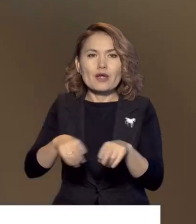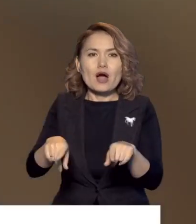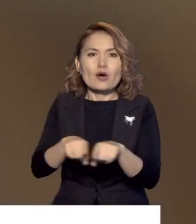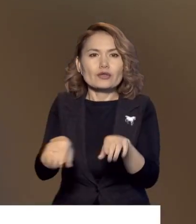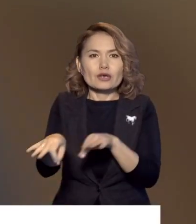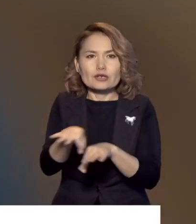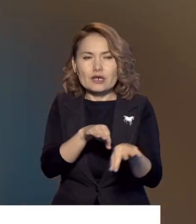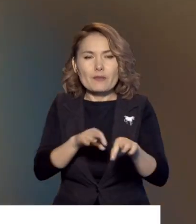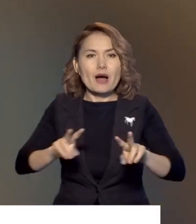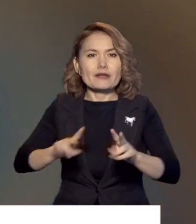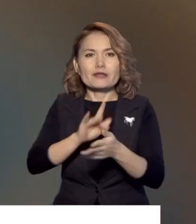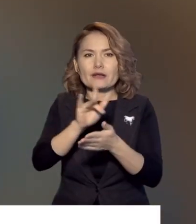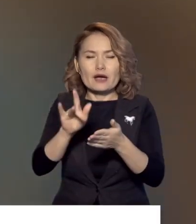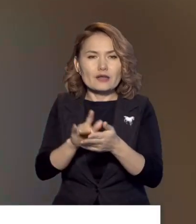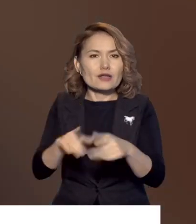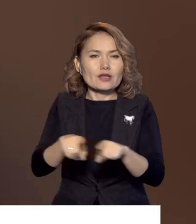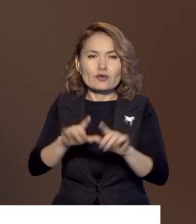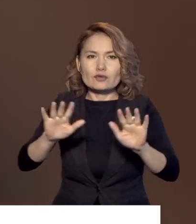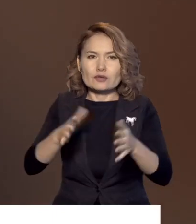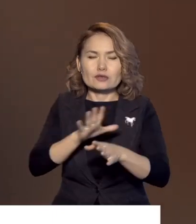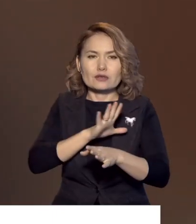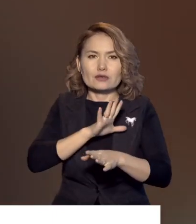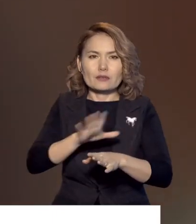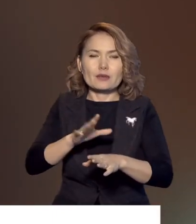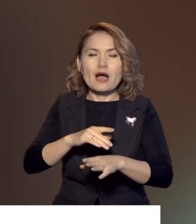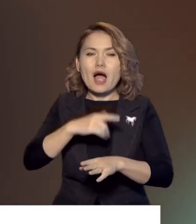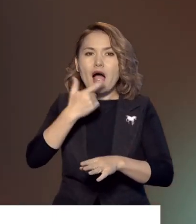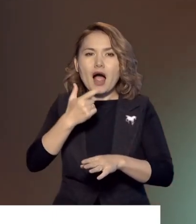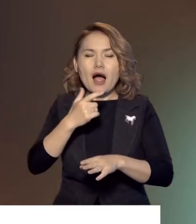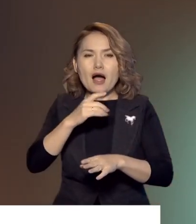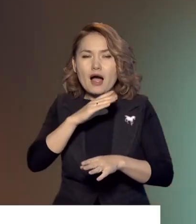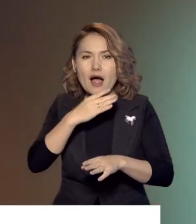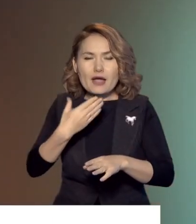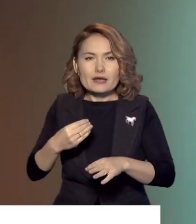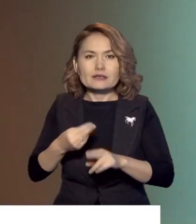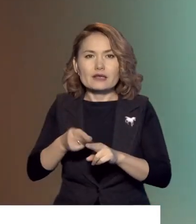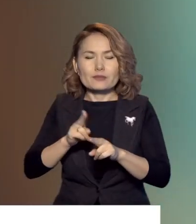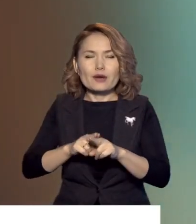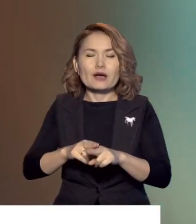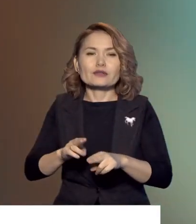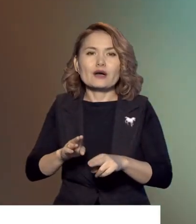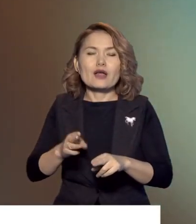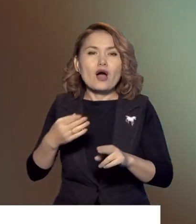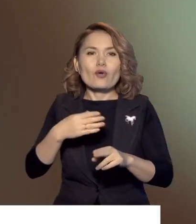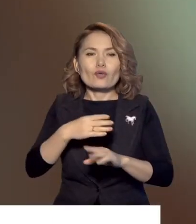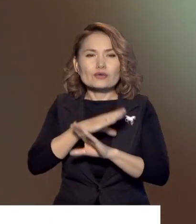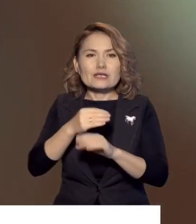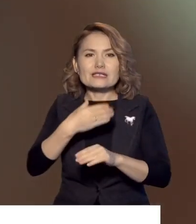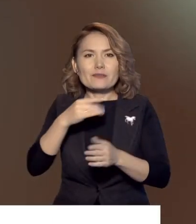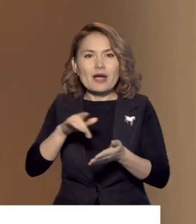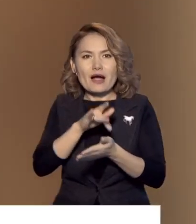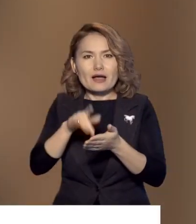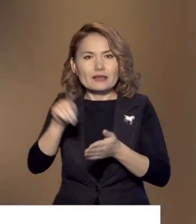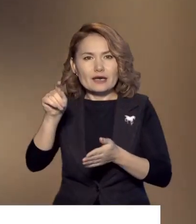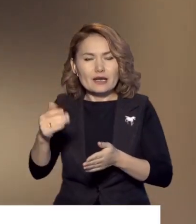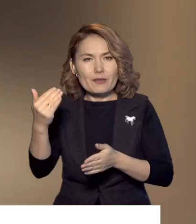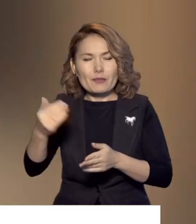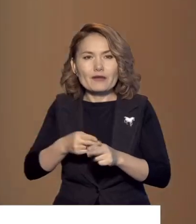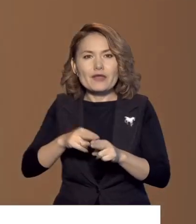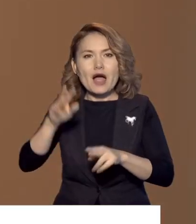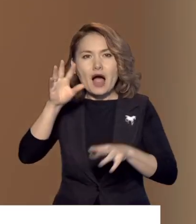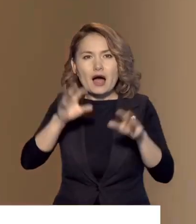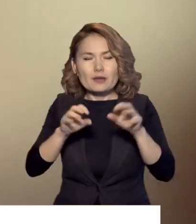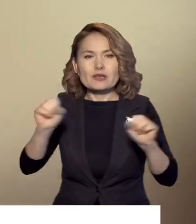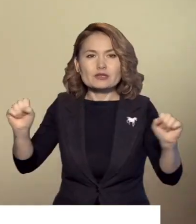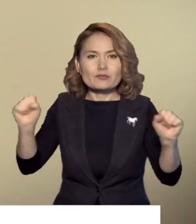бұған дейін Елордада болған емес дейді. Аяз ата образын сомдап жүрген Семейдің тумасы. 10 жылдан бері кәсіби өндірістік альпинизм саласында